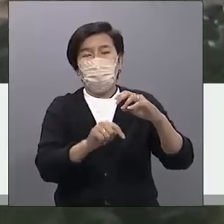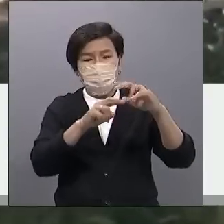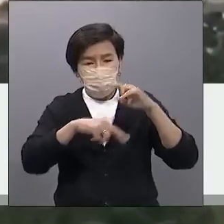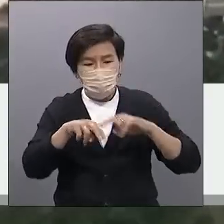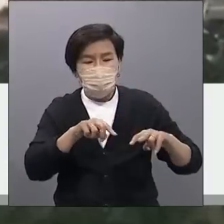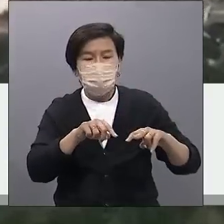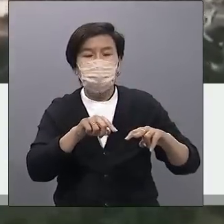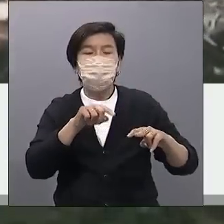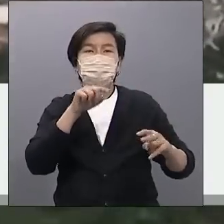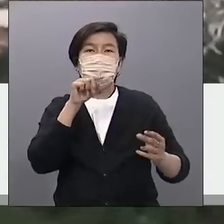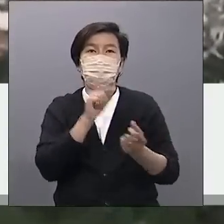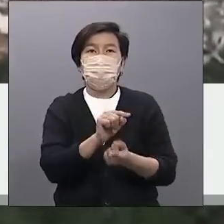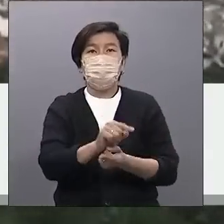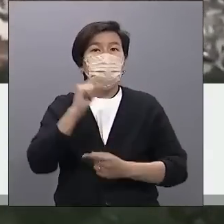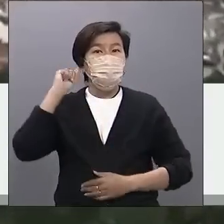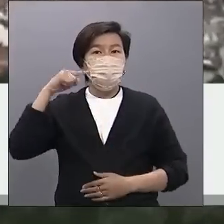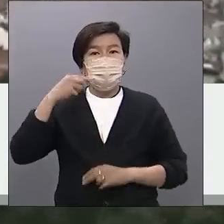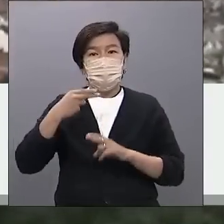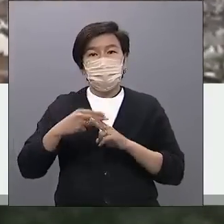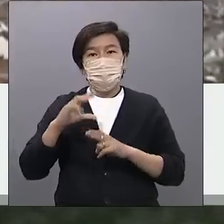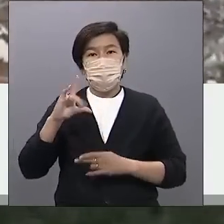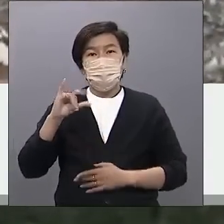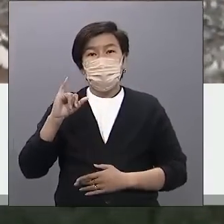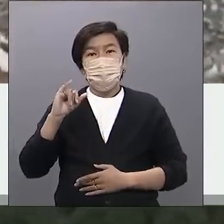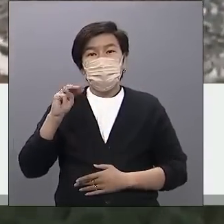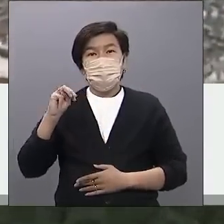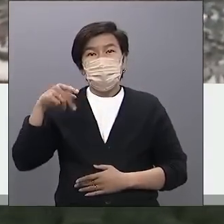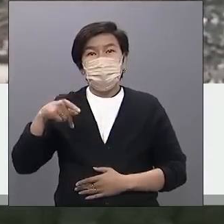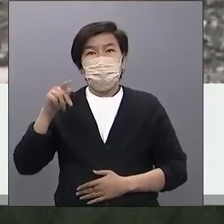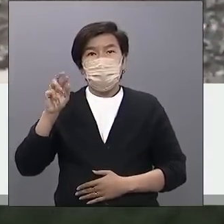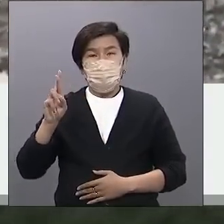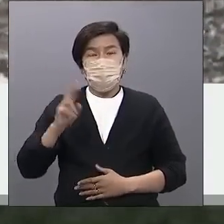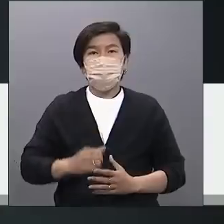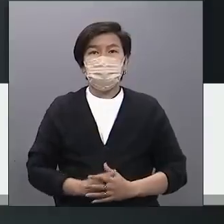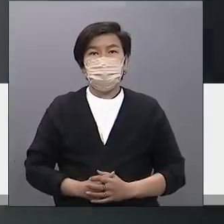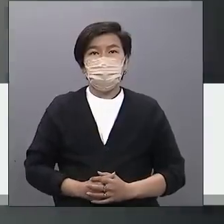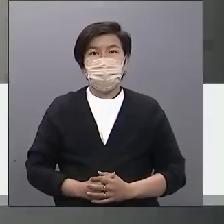ประกาศตามหาชื่อว่านางสาวชไมพรหอมสันเทียะนะคะ